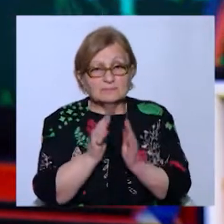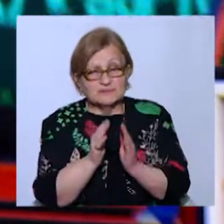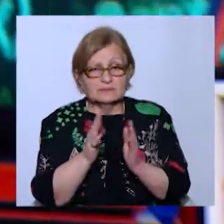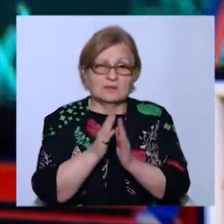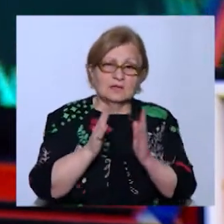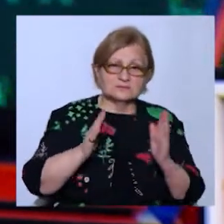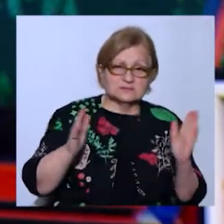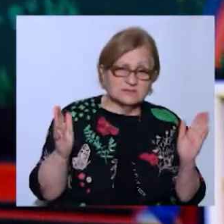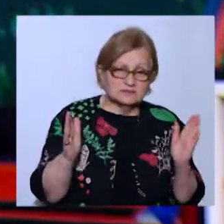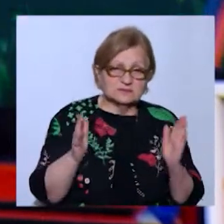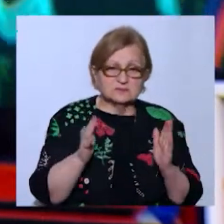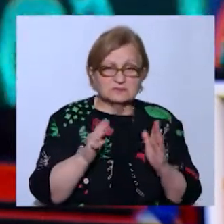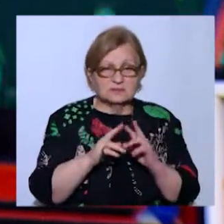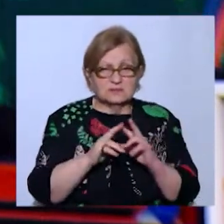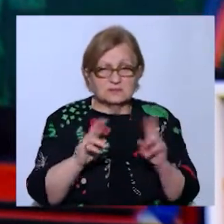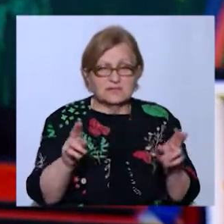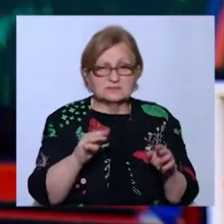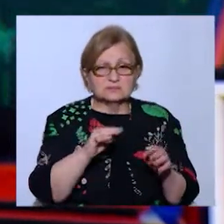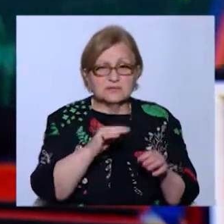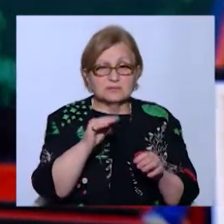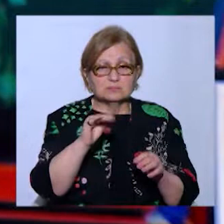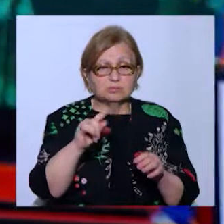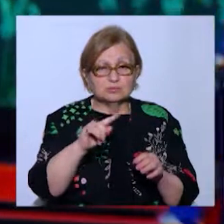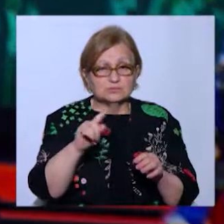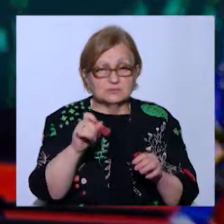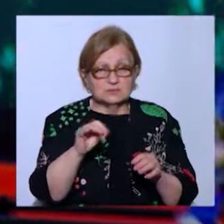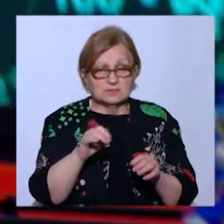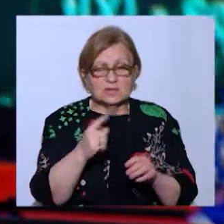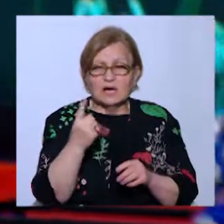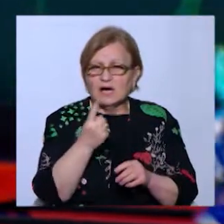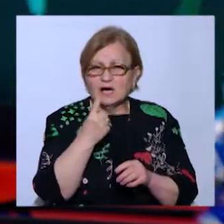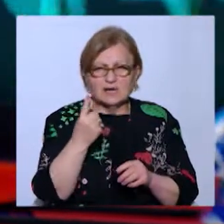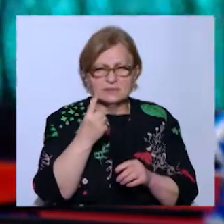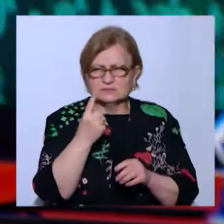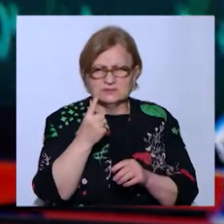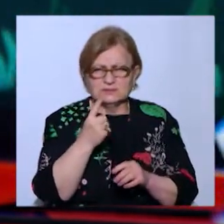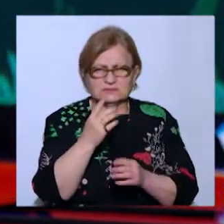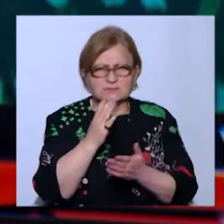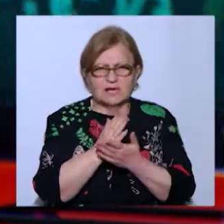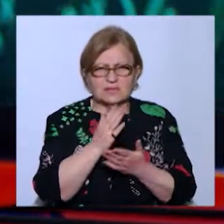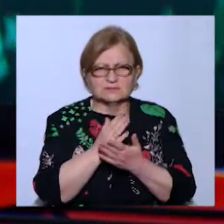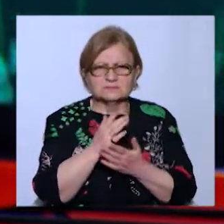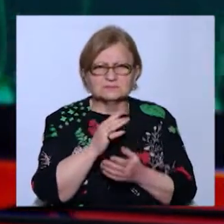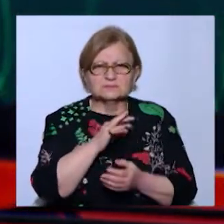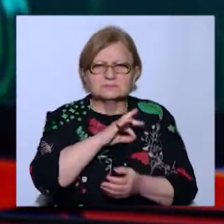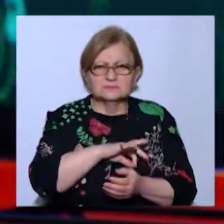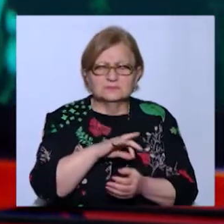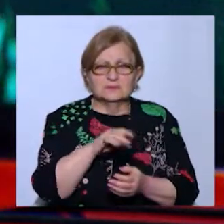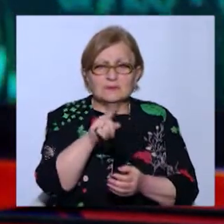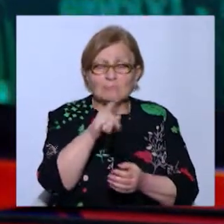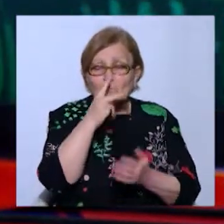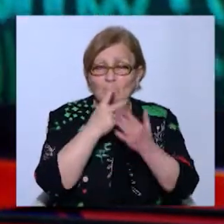არის, ერთნაირ ფუძიან მაჩვენებლებს ერთადერთი შანსი აქვს, რომ ისინი გაუტოლდნენ, რომ როცა მათი